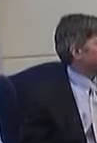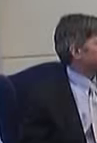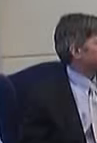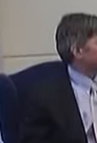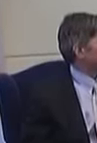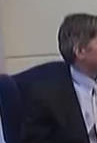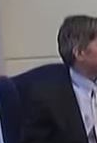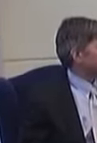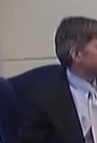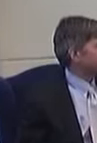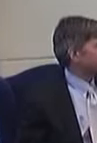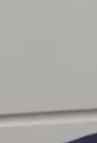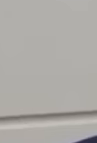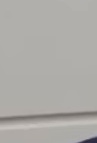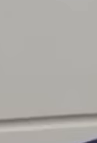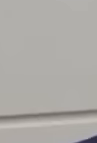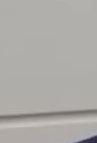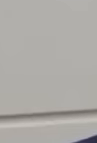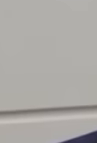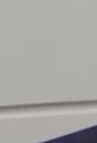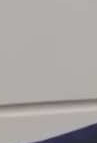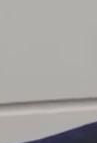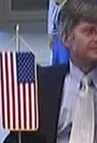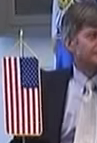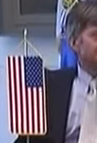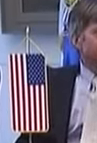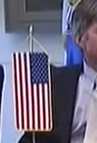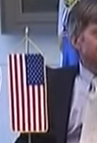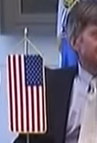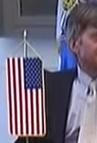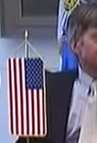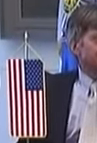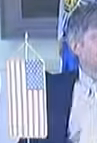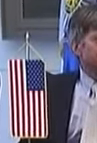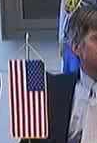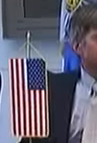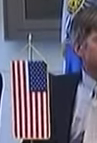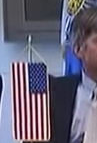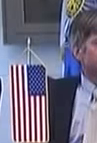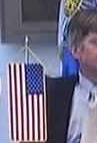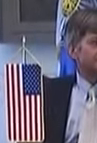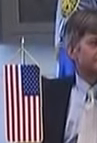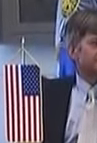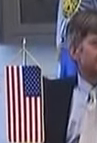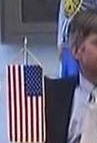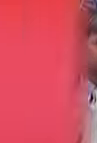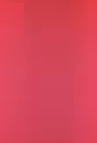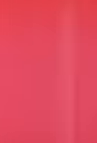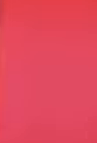Zamenik američkog državnog sekretara James Steinberg u Beogradu o Kosovu i evropskim integracijama.